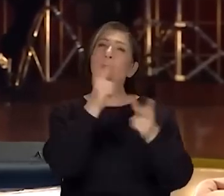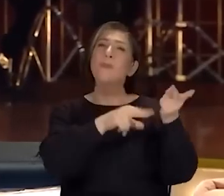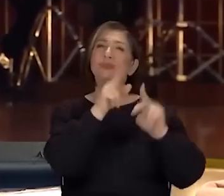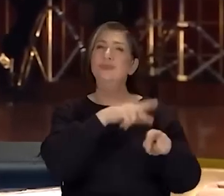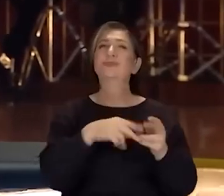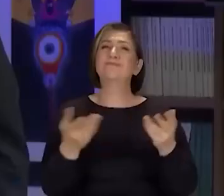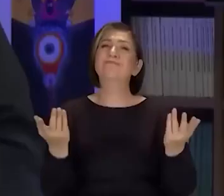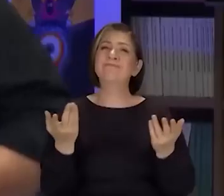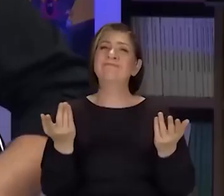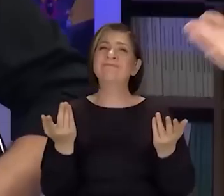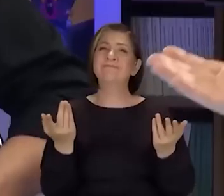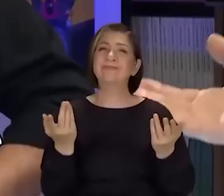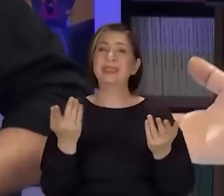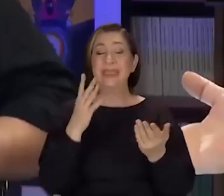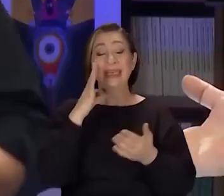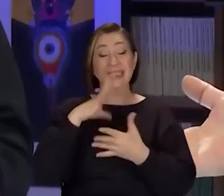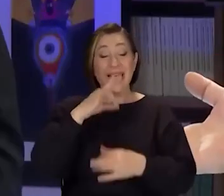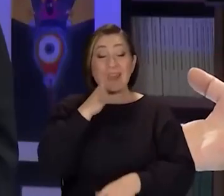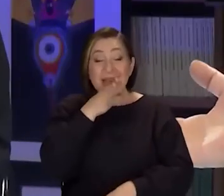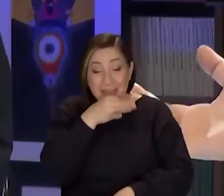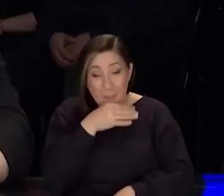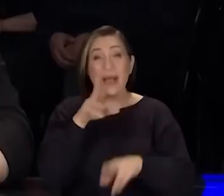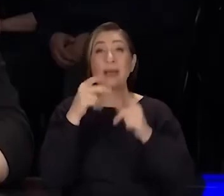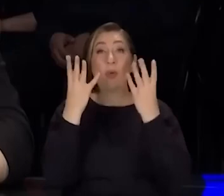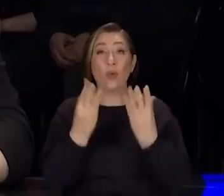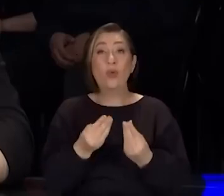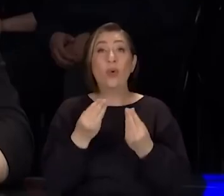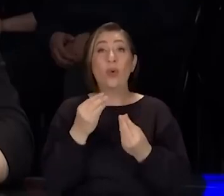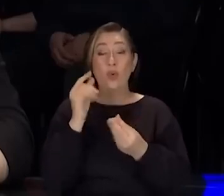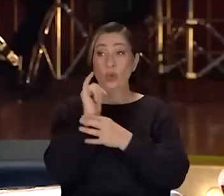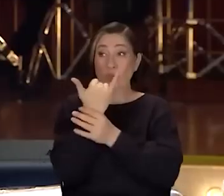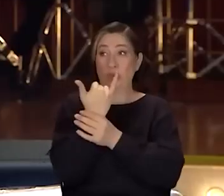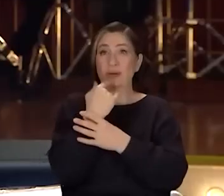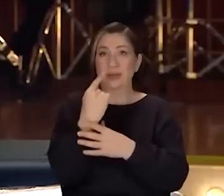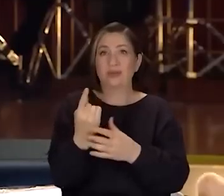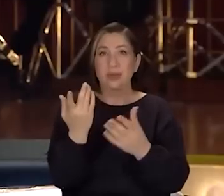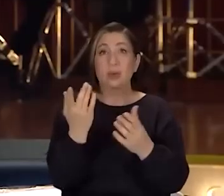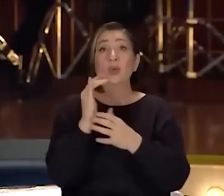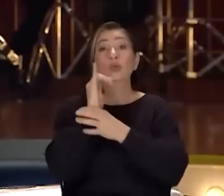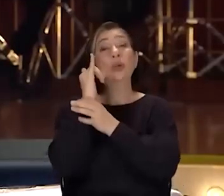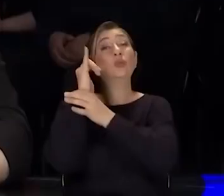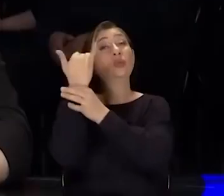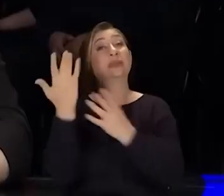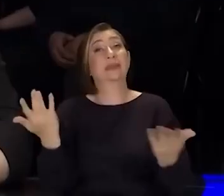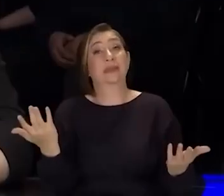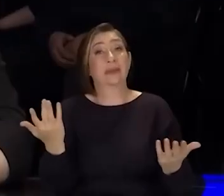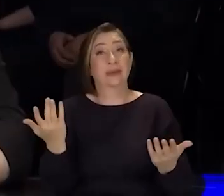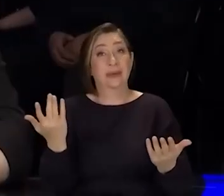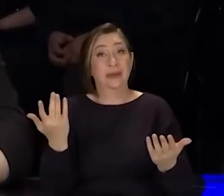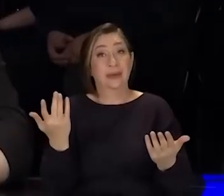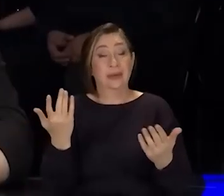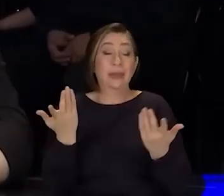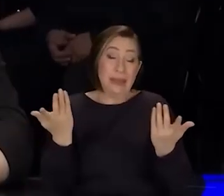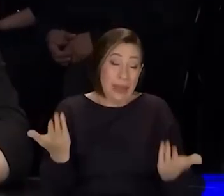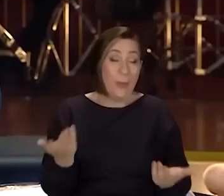göçenler. Yani değil mi? İnsan yaşlanmak gibi oluyor bu da yani. Şimdi onlar usta falan değil mi? Ustanın ustası. Yani şey